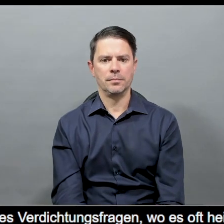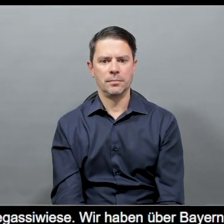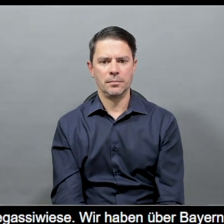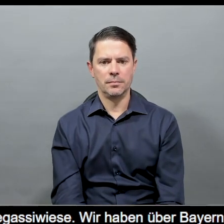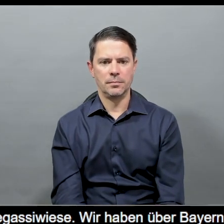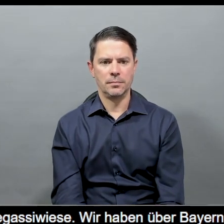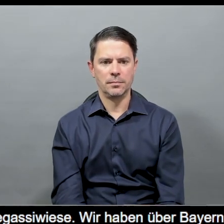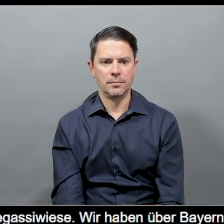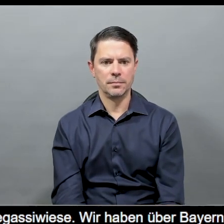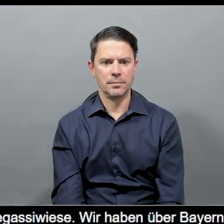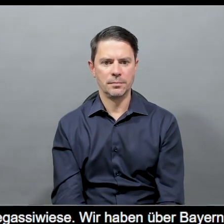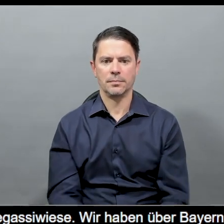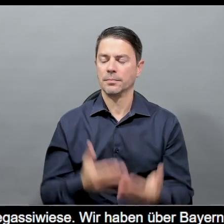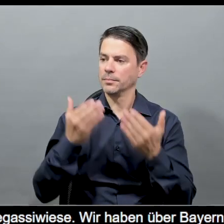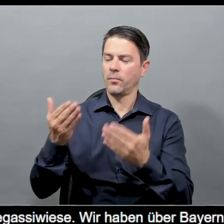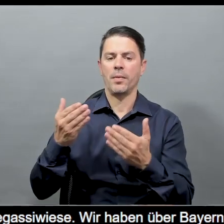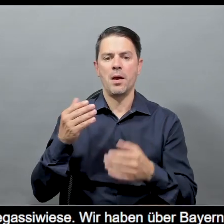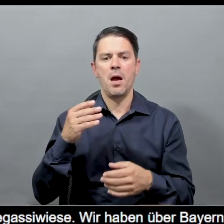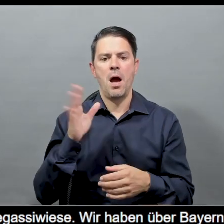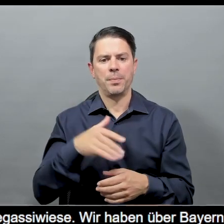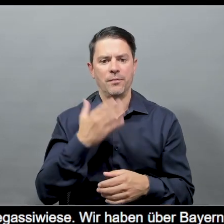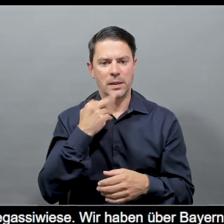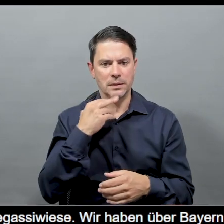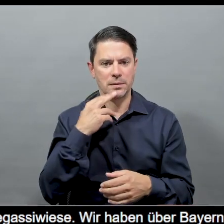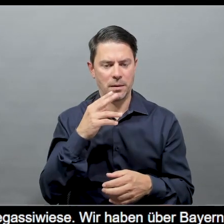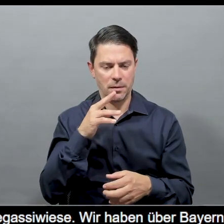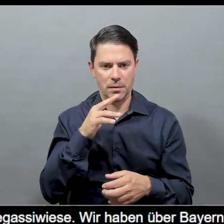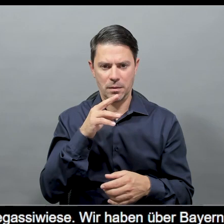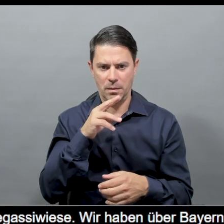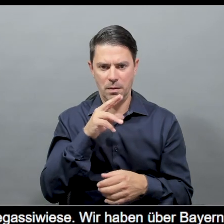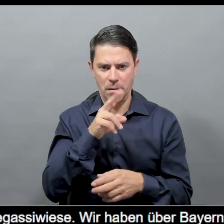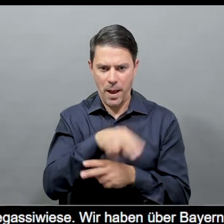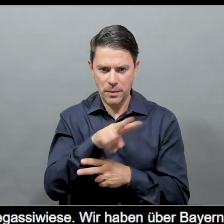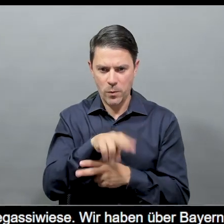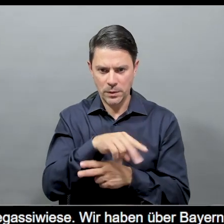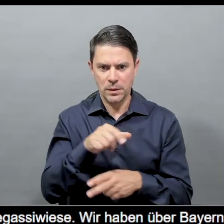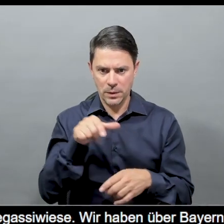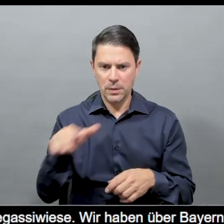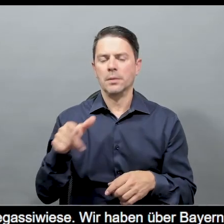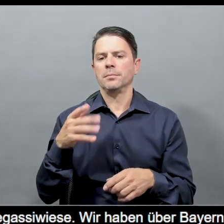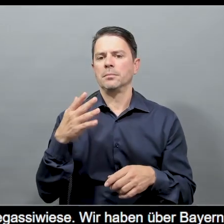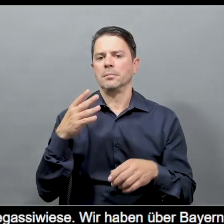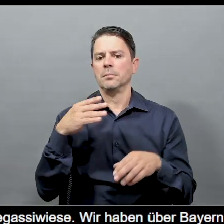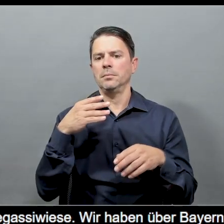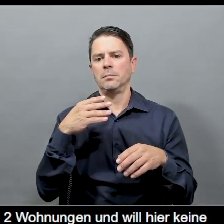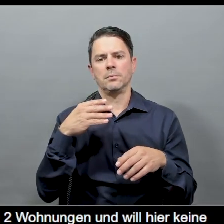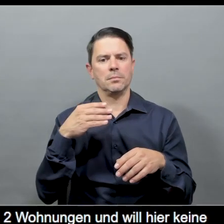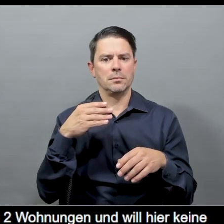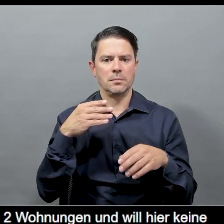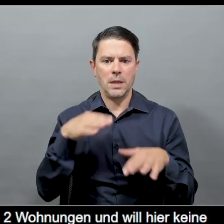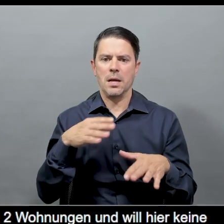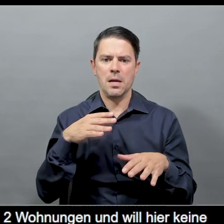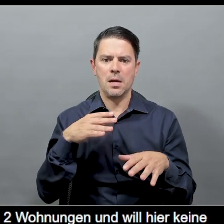Gesundheitsministerium verweisen. fehlen mir die Detailkenntnisse, wie das genau läuft. Als solches hat sich ja das